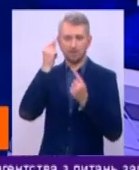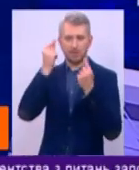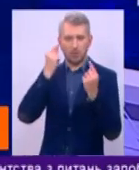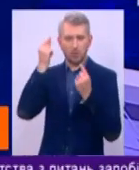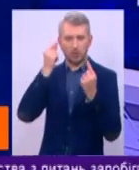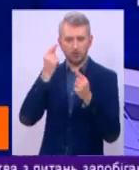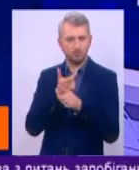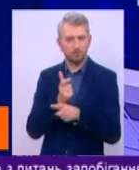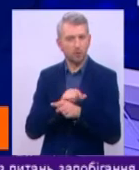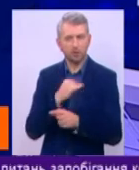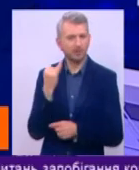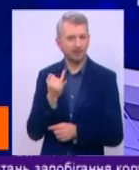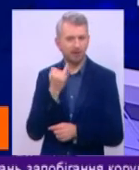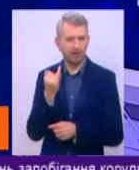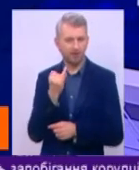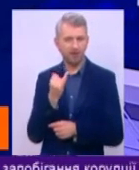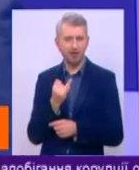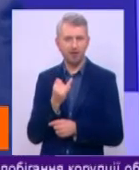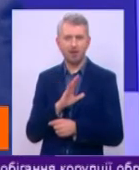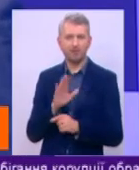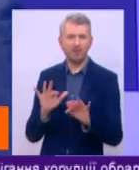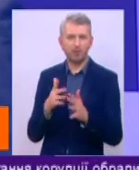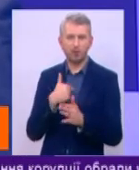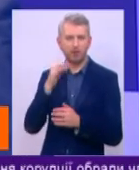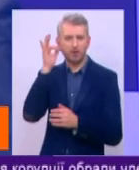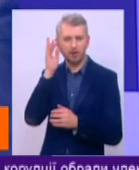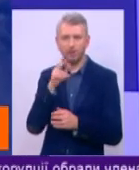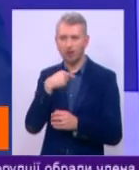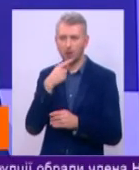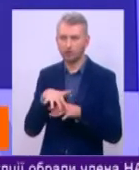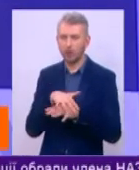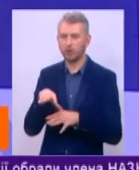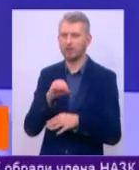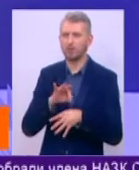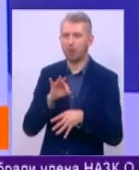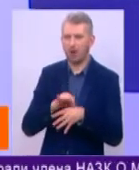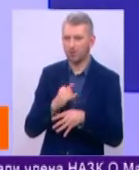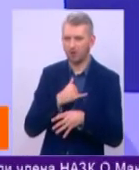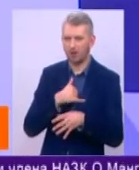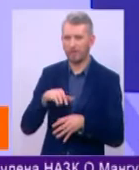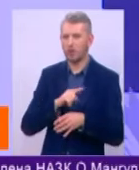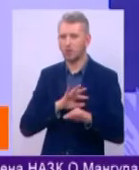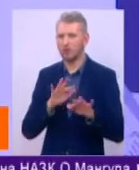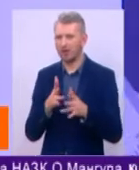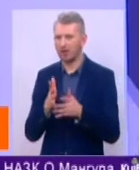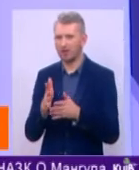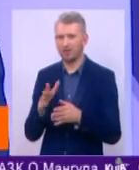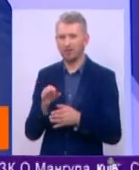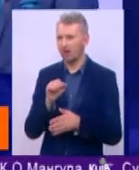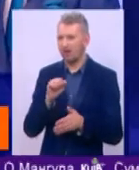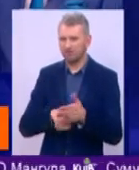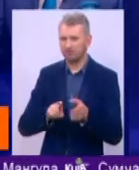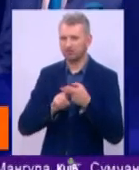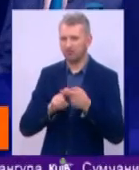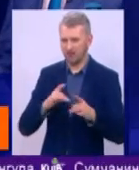дуже цікавий. І не випадково, я згадав, як кажуть в народі, що всі у нас болячки якісь, все, що ж стається, ну кажуть, ну від нервів, тому